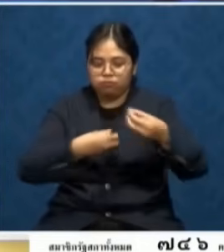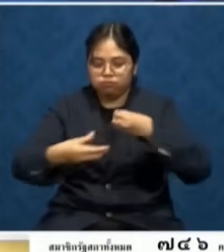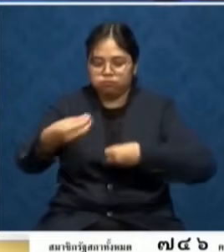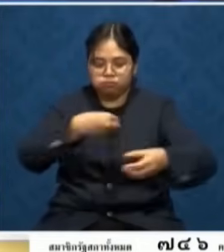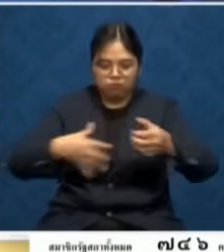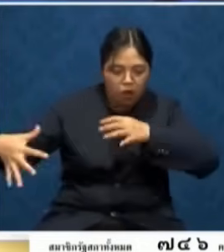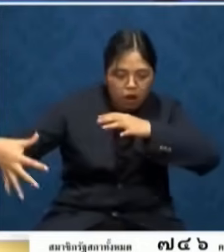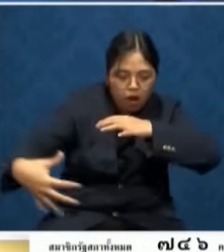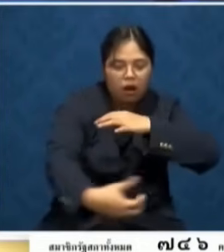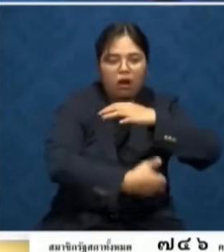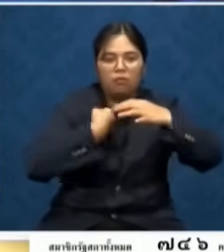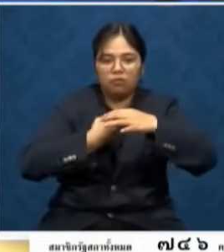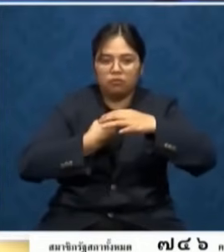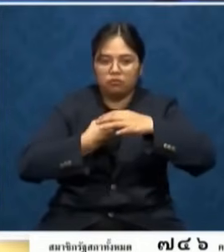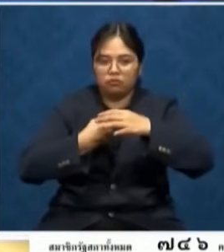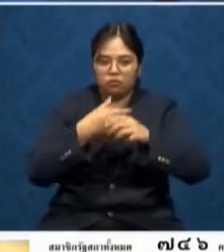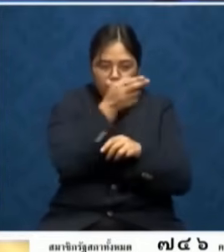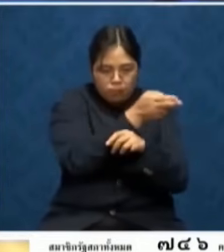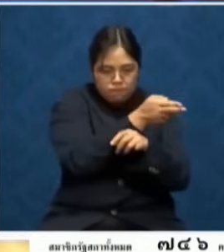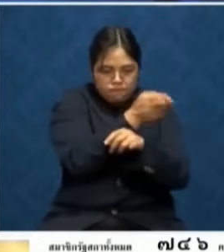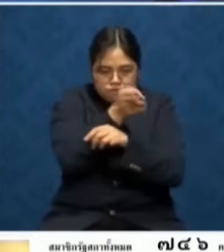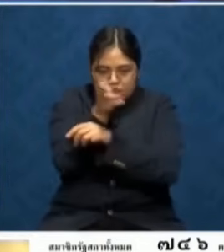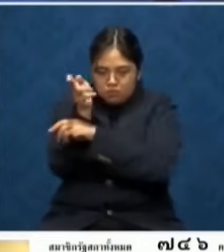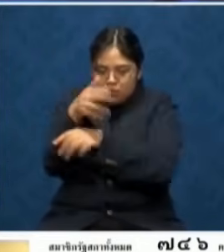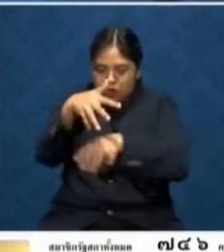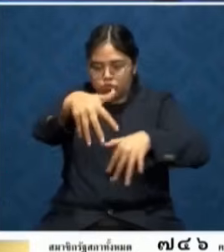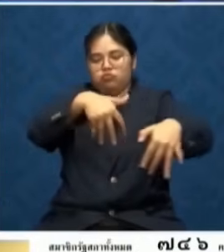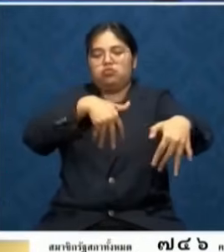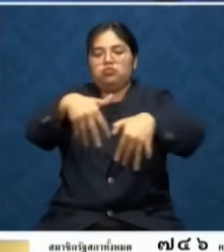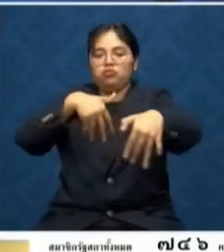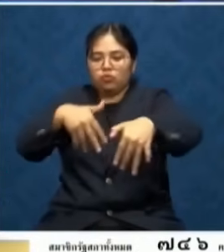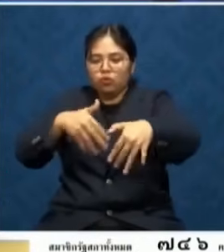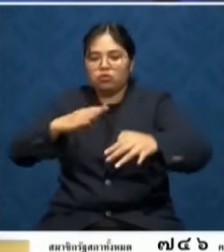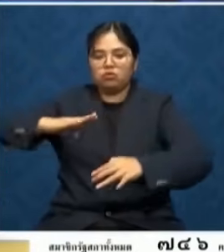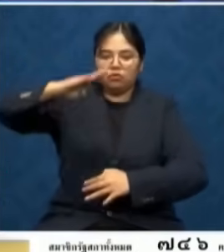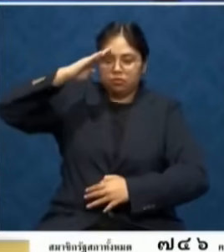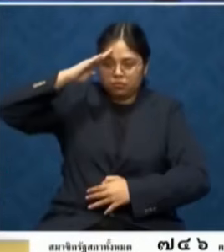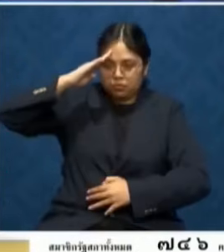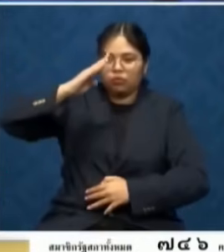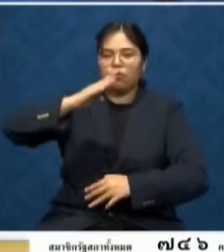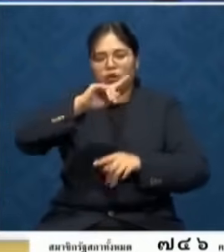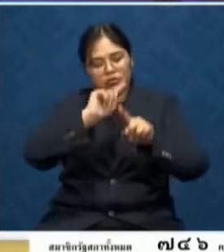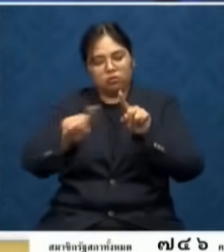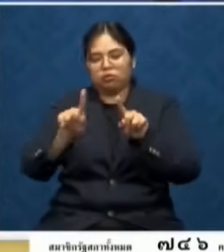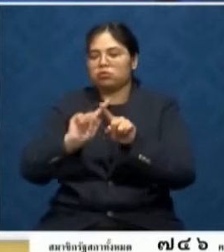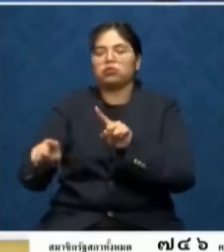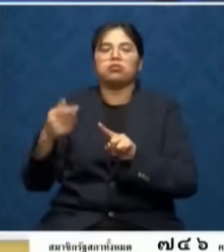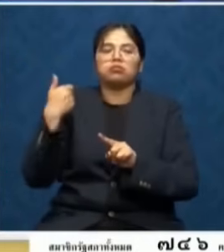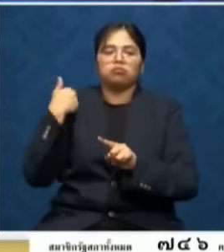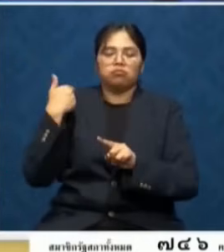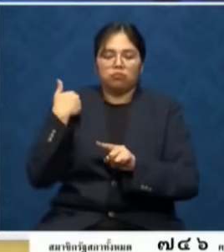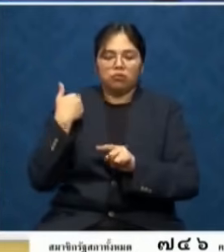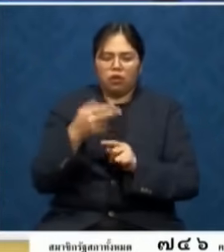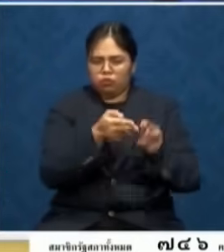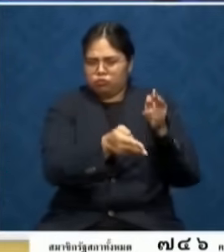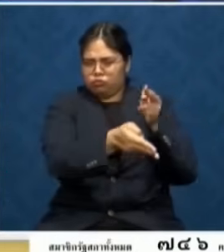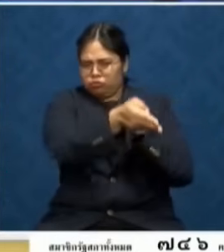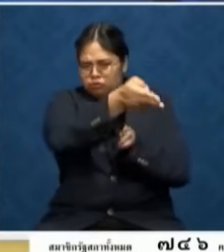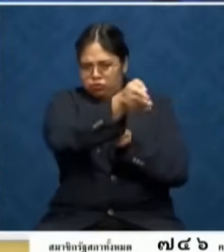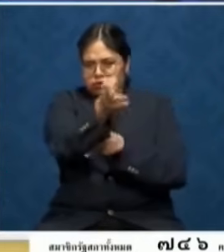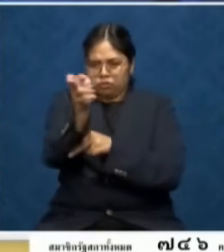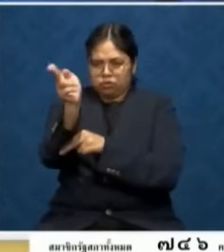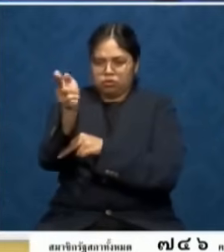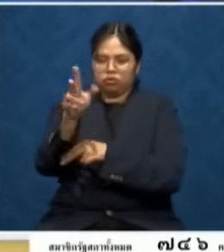แหละครับที่คนร้ายใช้ทำร้ายชาวบ้านทำร้ายเจ้าหน้าที่ทำร้ายคนทุกประเภทเ